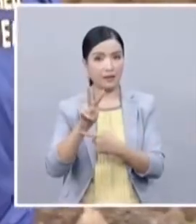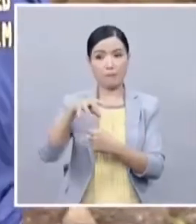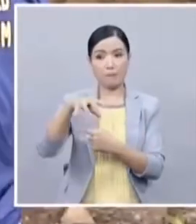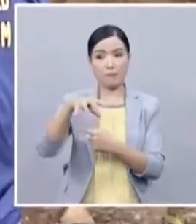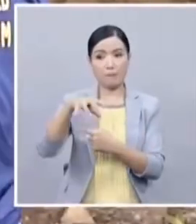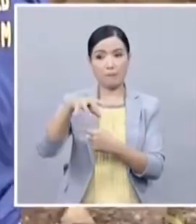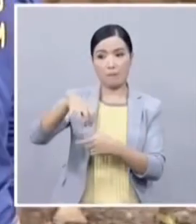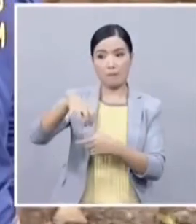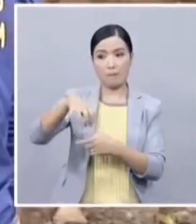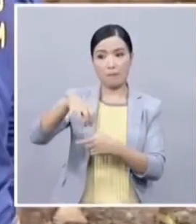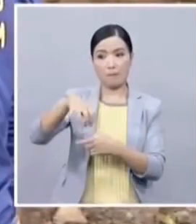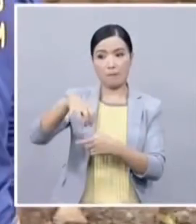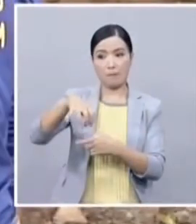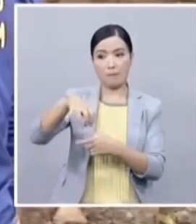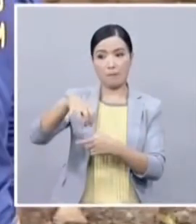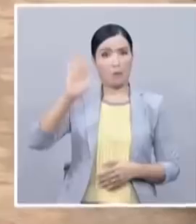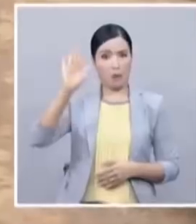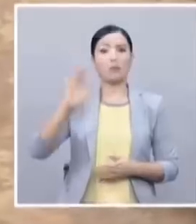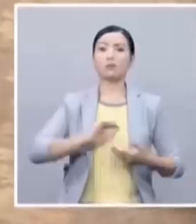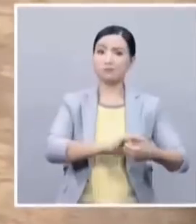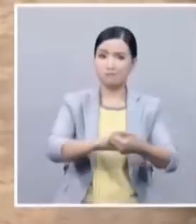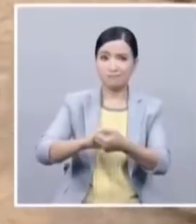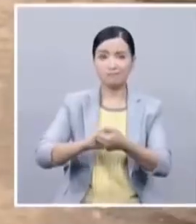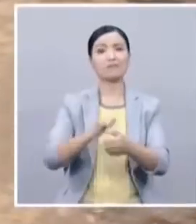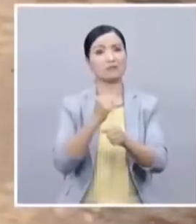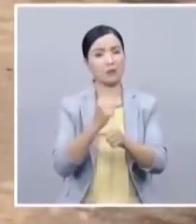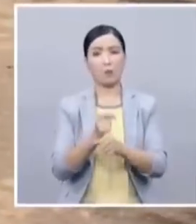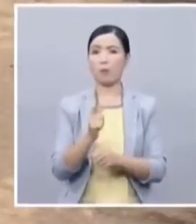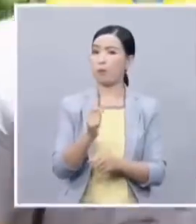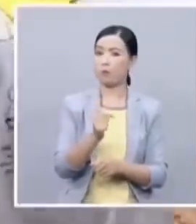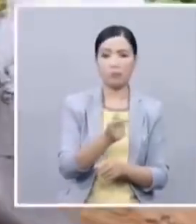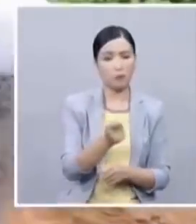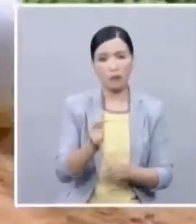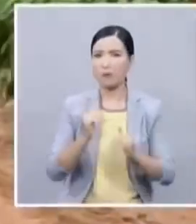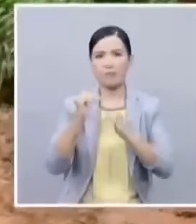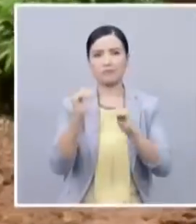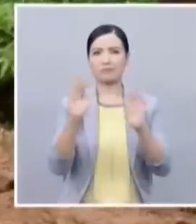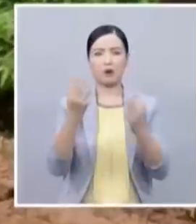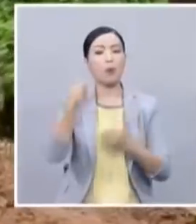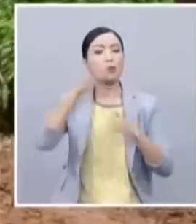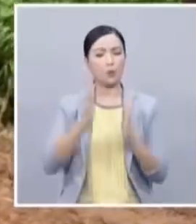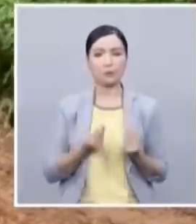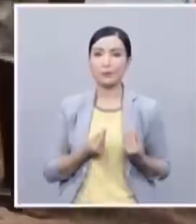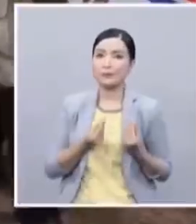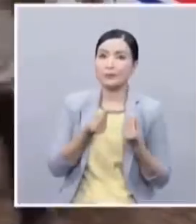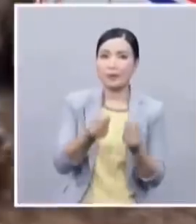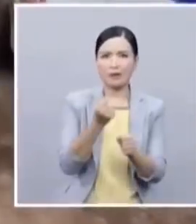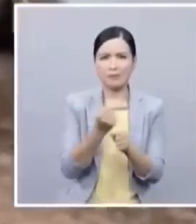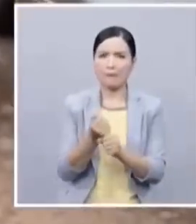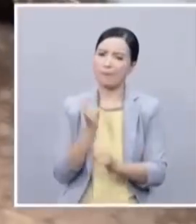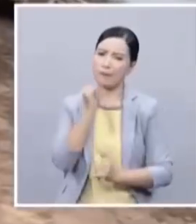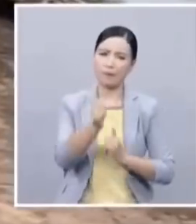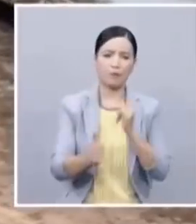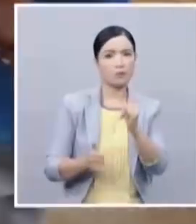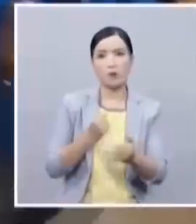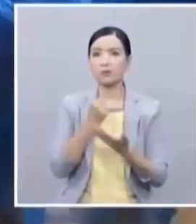าการจิตอาสาที่อาจจะเรียกได้ว่าไร้ขอบเขตข้อจำกัดนะครับทุกคนก็ทุ่มเทแล้วลงมาอยากจ